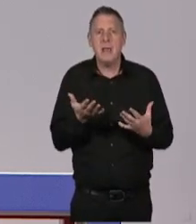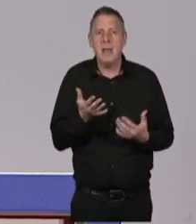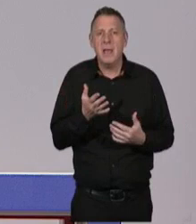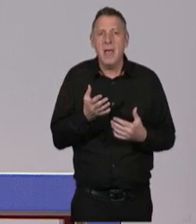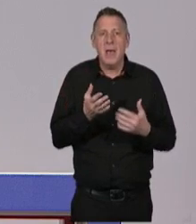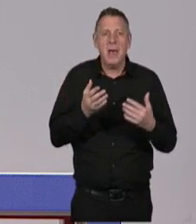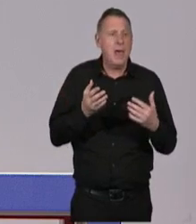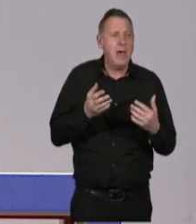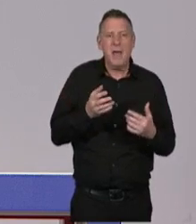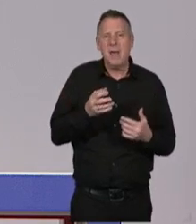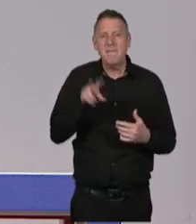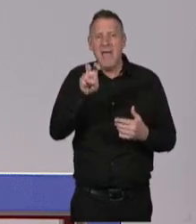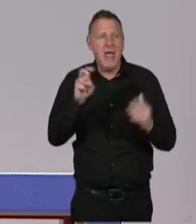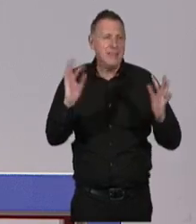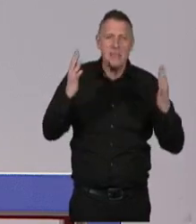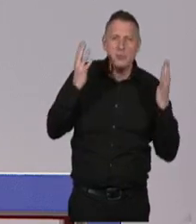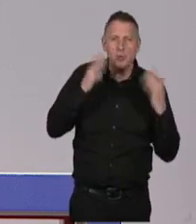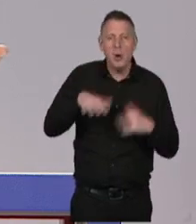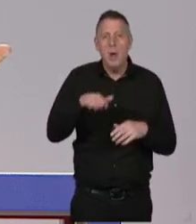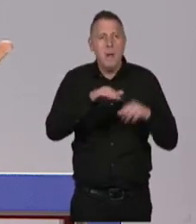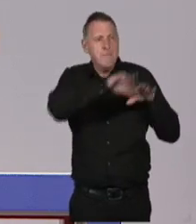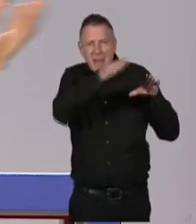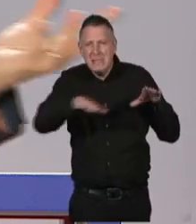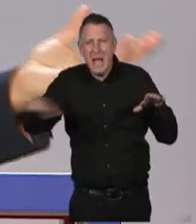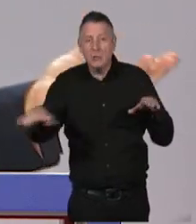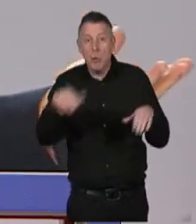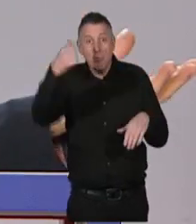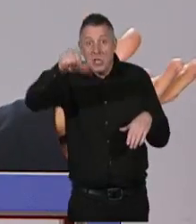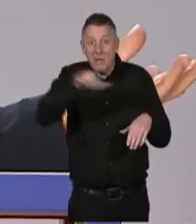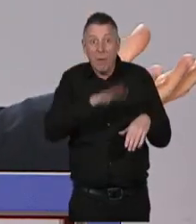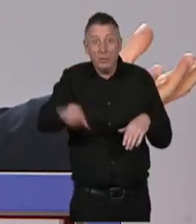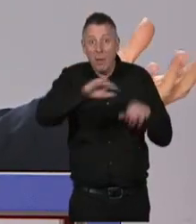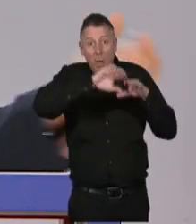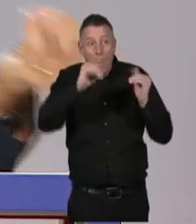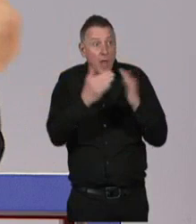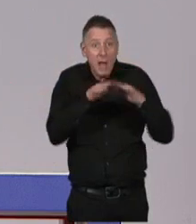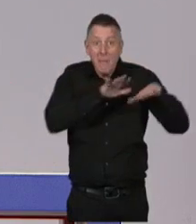Nos paysages sont uniques, magnifiques, inspirants.